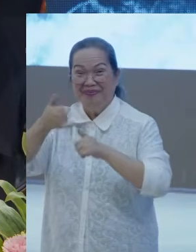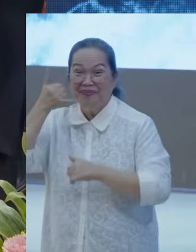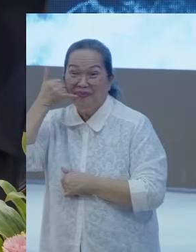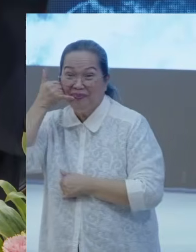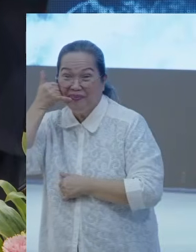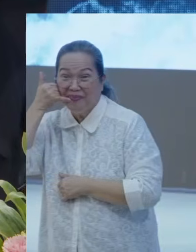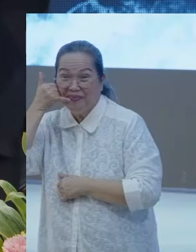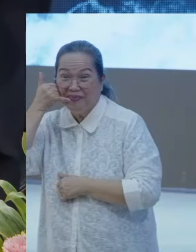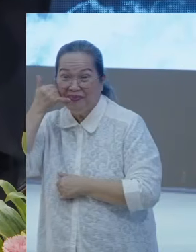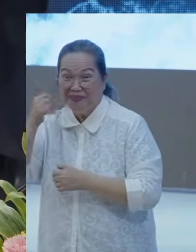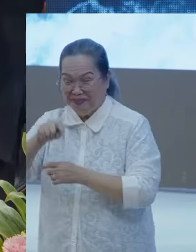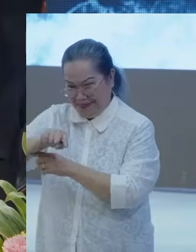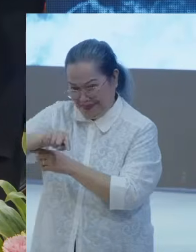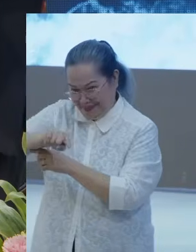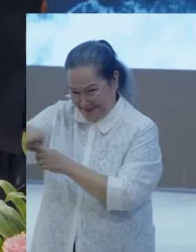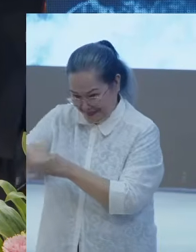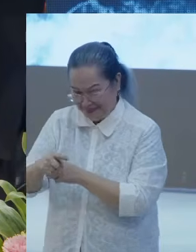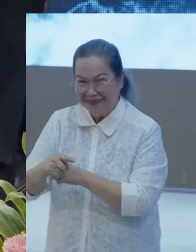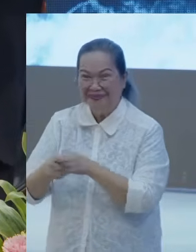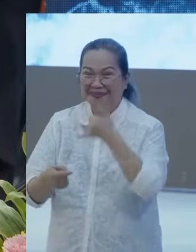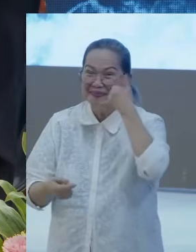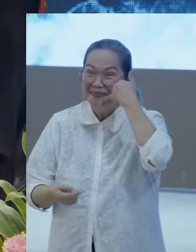araw, na didial pang gano'n.